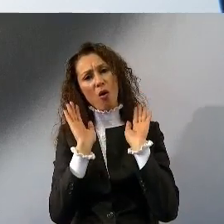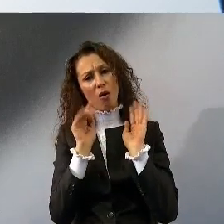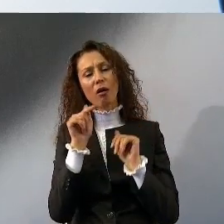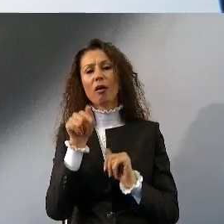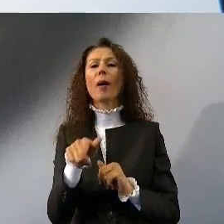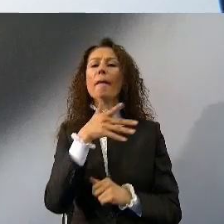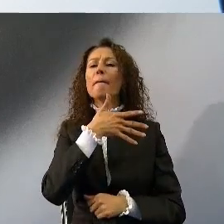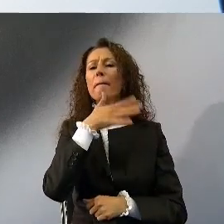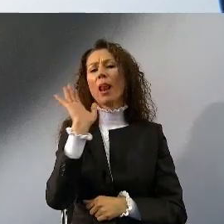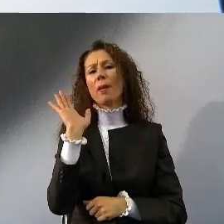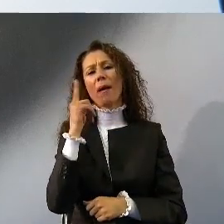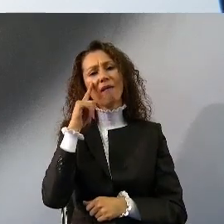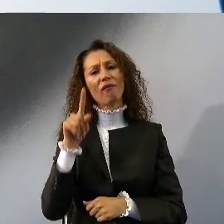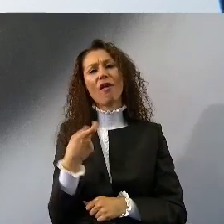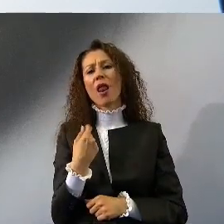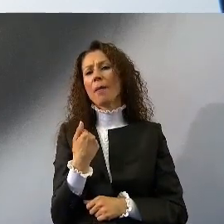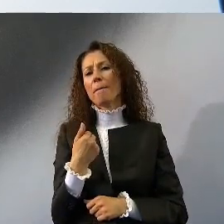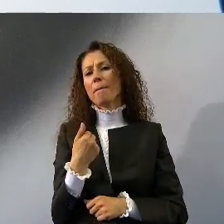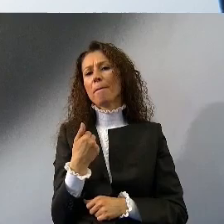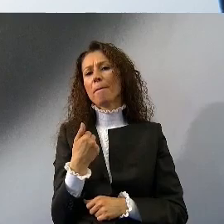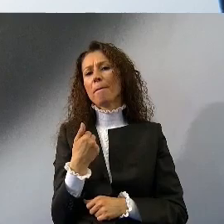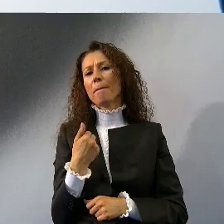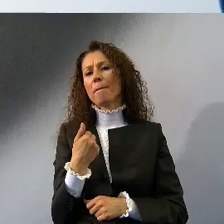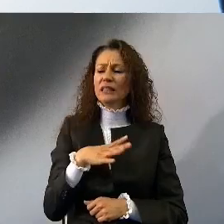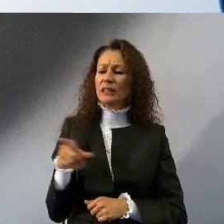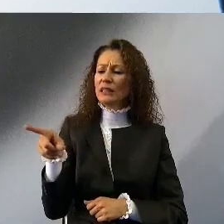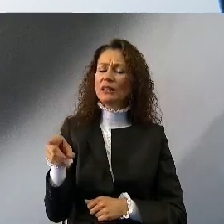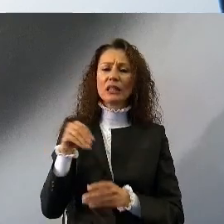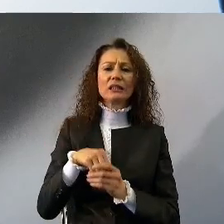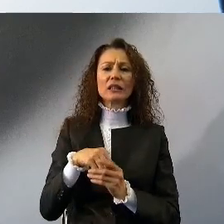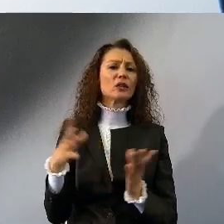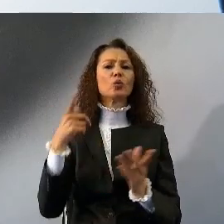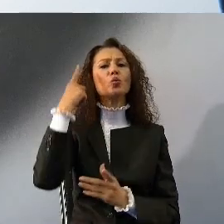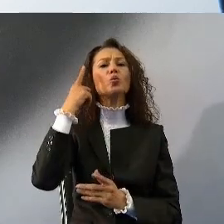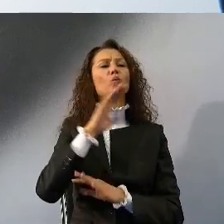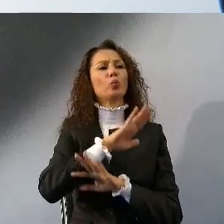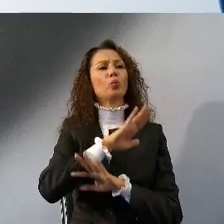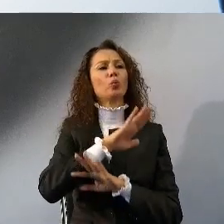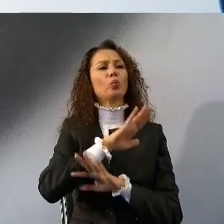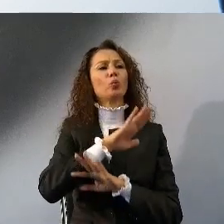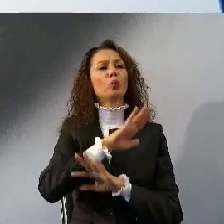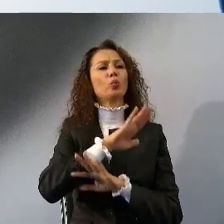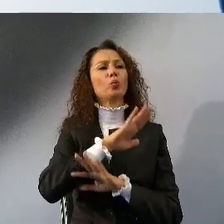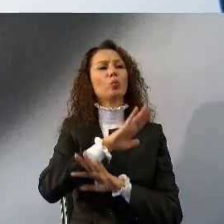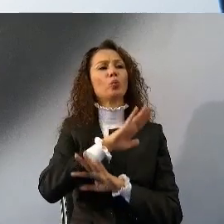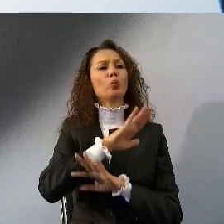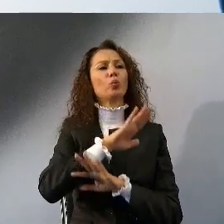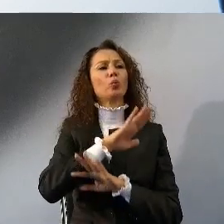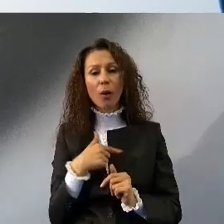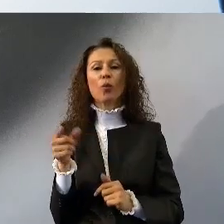bunu bilmeden, fark etmeden, onun ne istediklerini düşünmeden davranırsak, bu küçük tohum